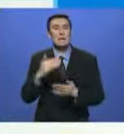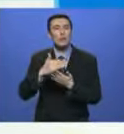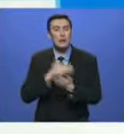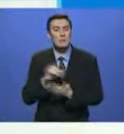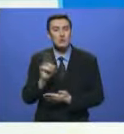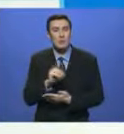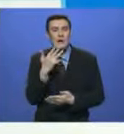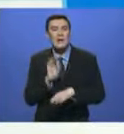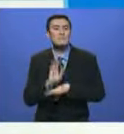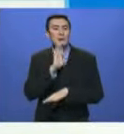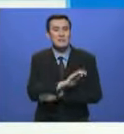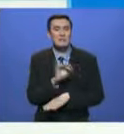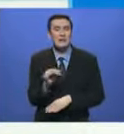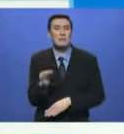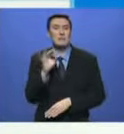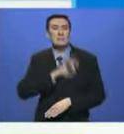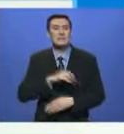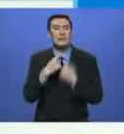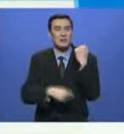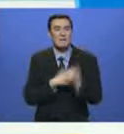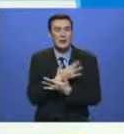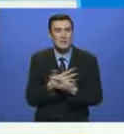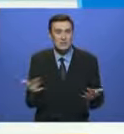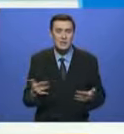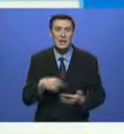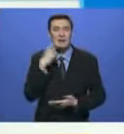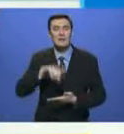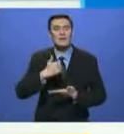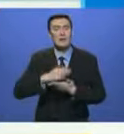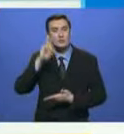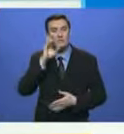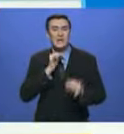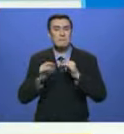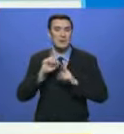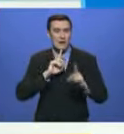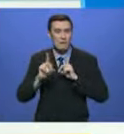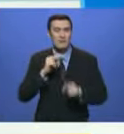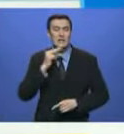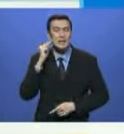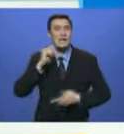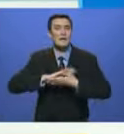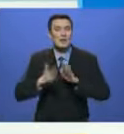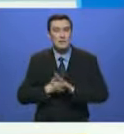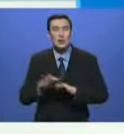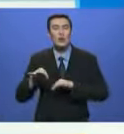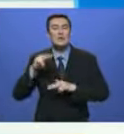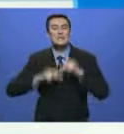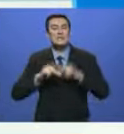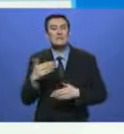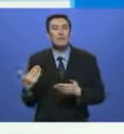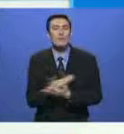программы, чтобы экспортировать и потребительские товары, отметил глава государства. На переговорах с Китаем мы достигли договоренности о строительстве